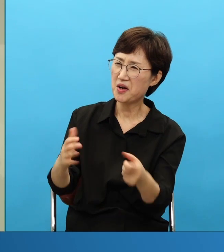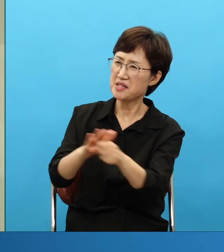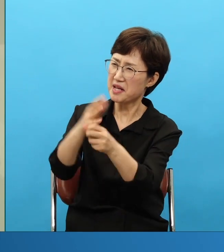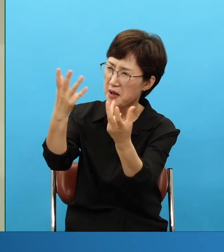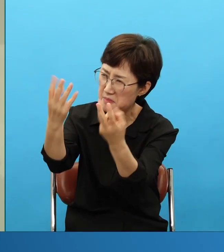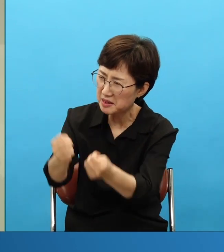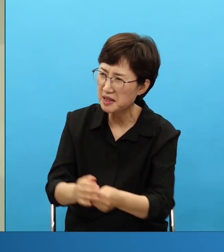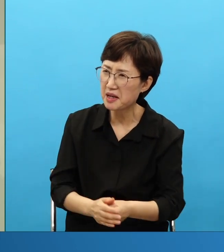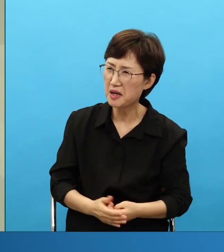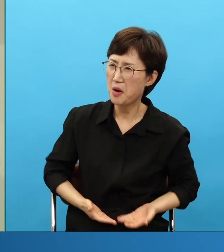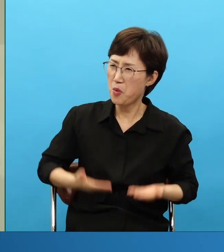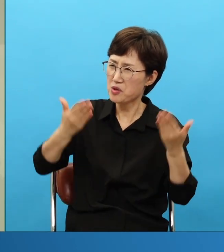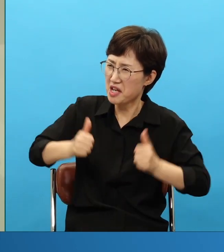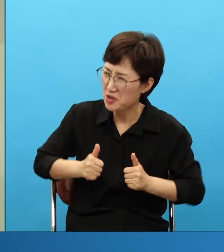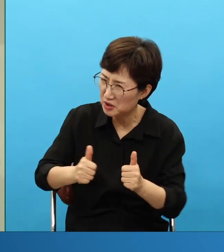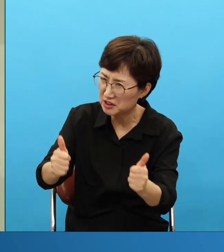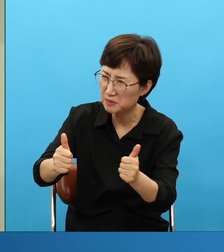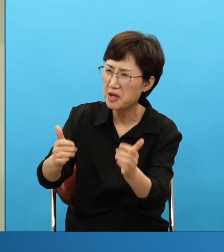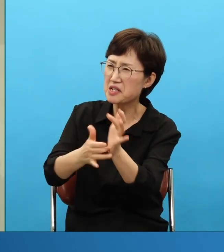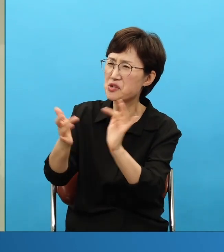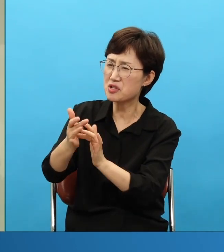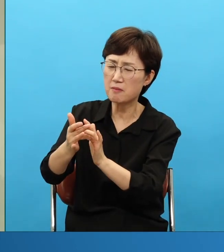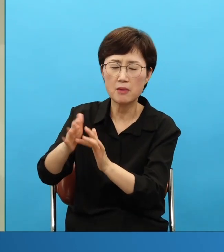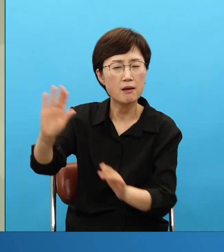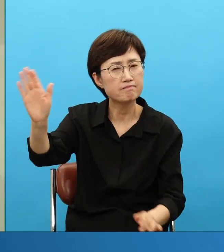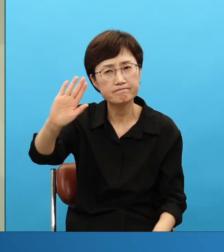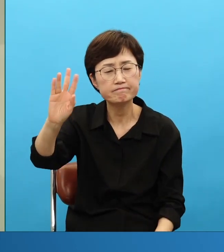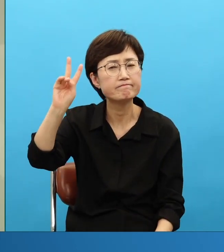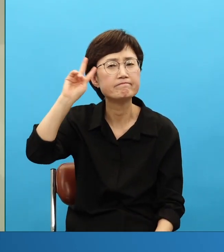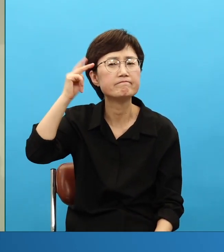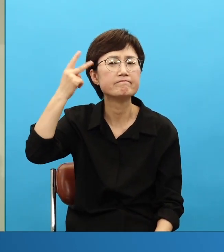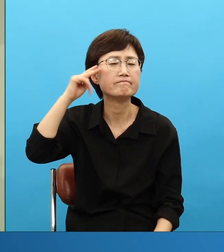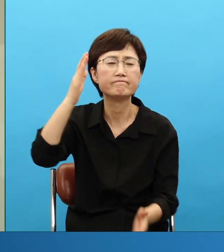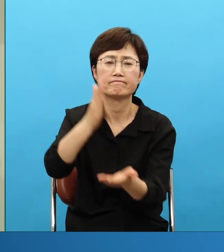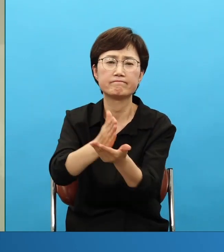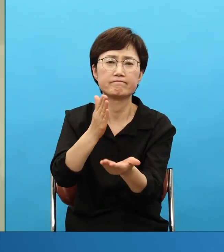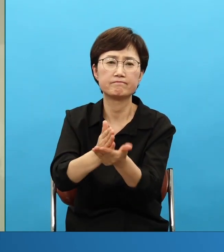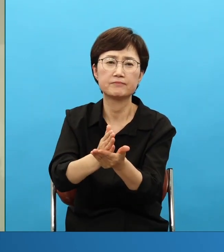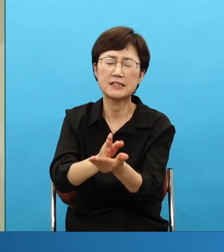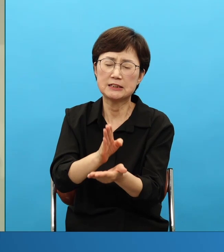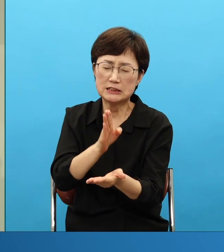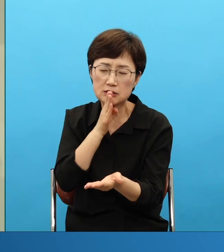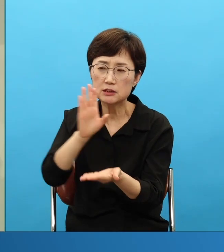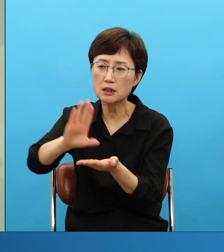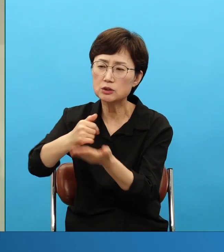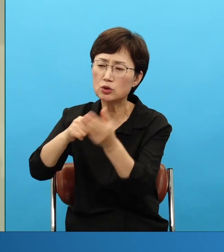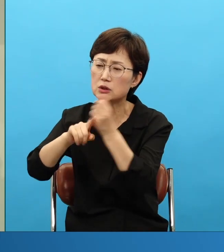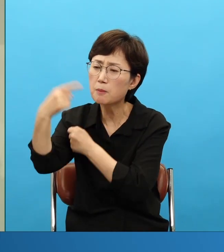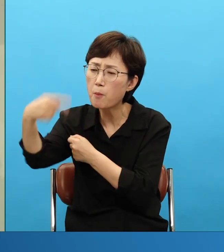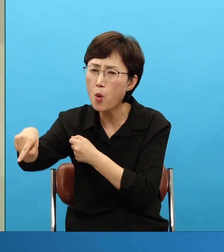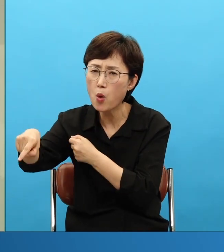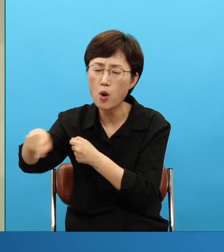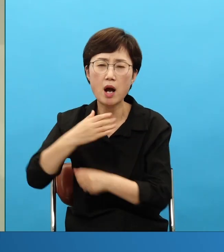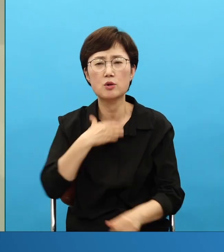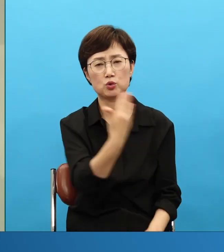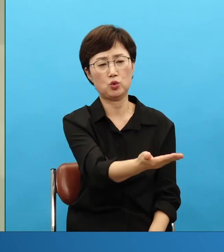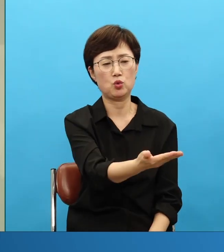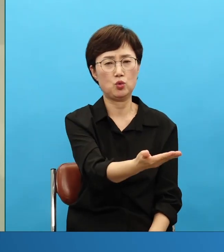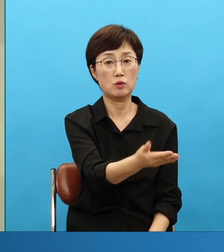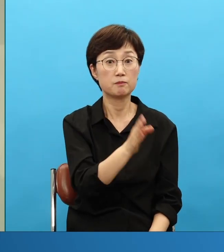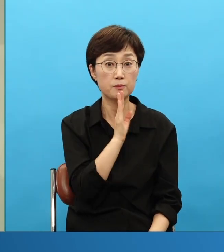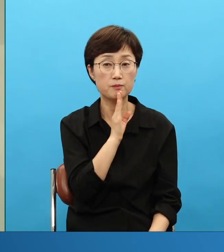Elijah. 선지자 같다고 Or 합니다. like one of the 이런 prophets. 식으로 하니까 안 되는 But because they 거예요. only know Jesus that way, it's not working. 주는